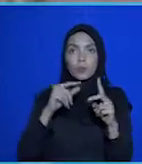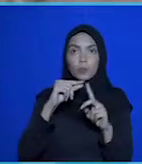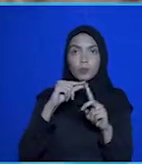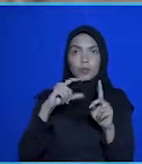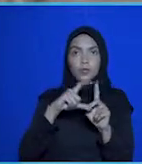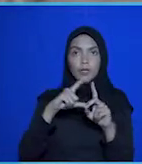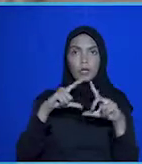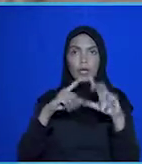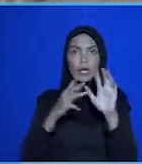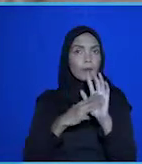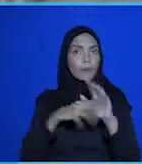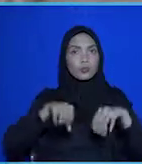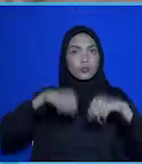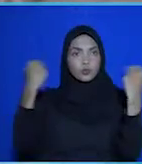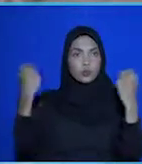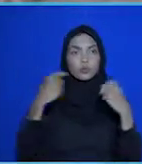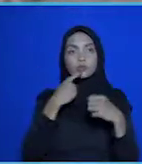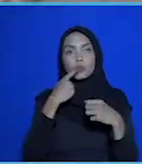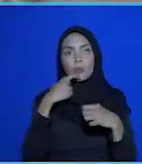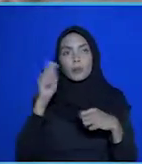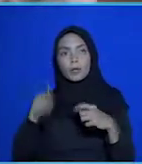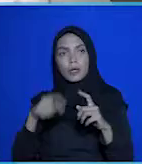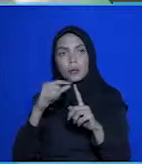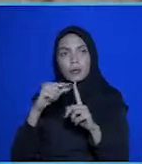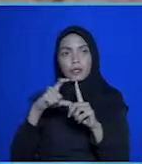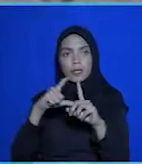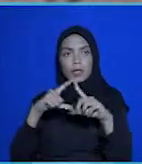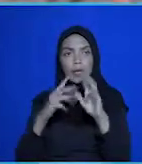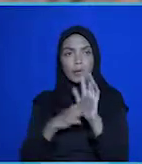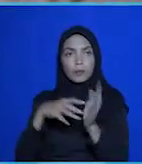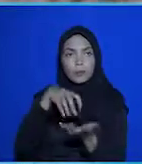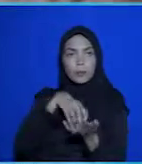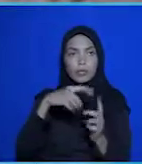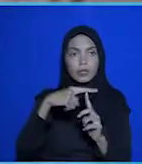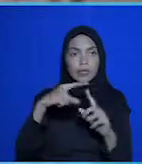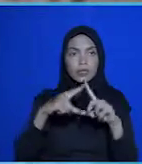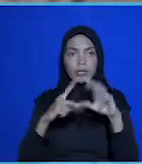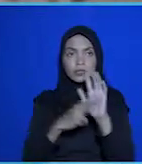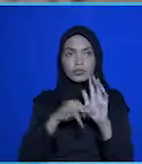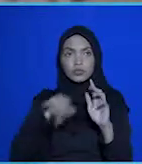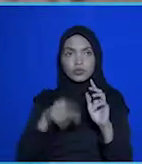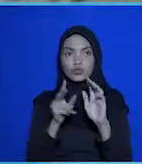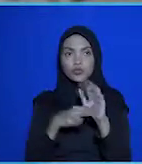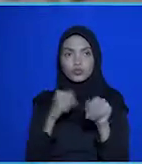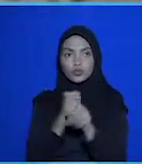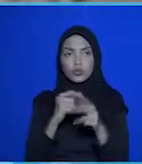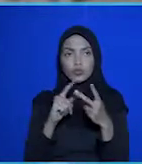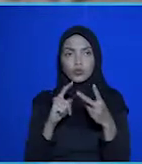berfungsi. Kami memfungsikan PDAM. PDAM di Tanjung, kemudian ke arah Senggigi, kami ini kan karena beberapa pipa